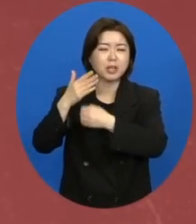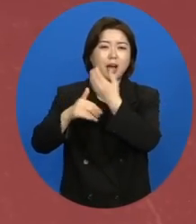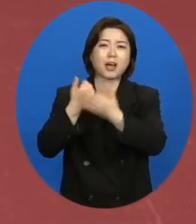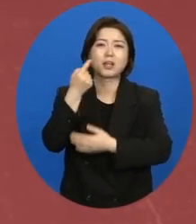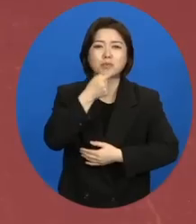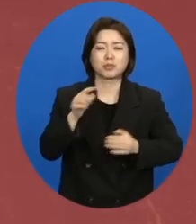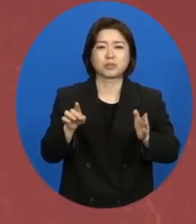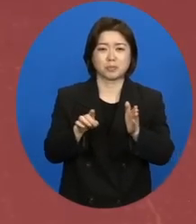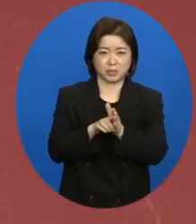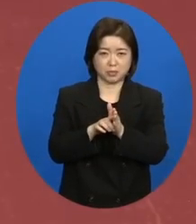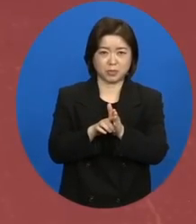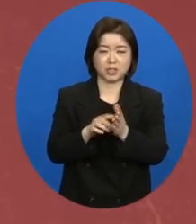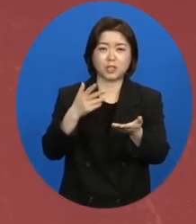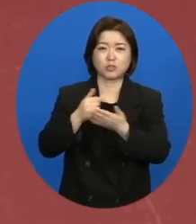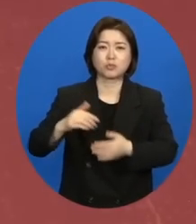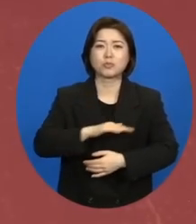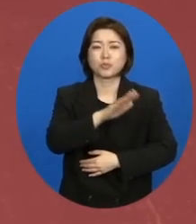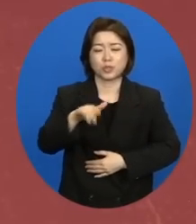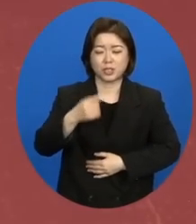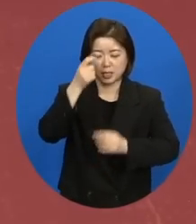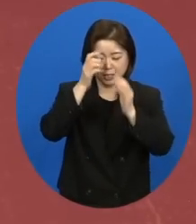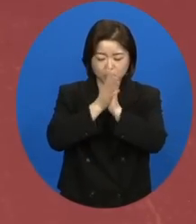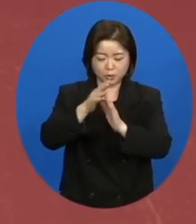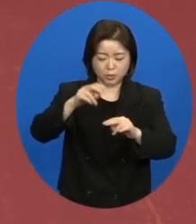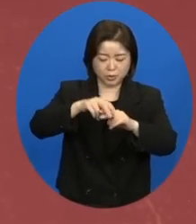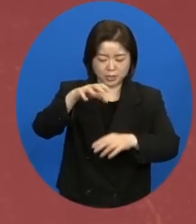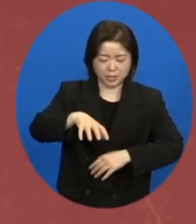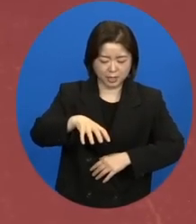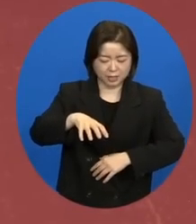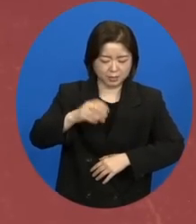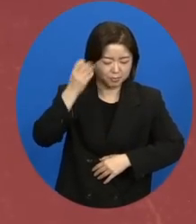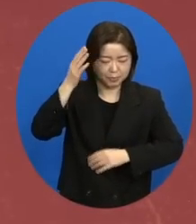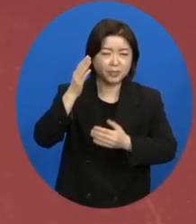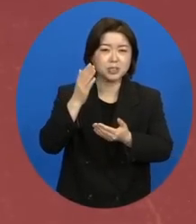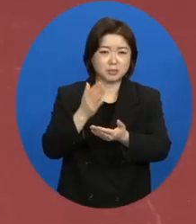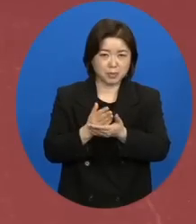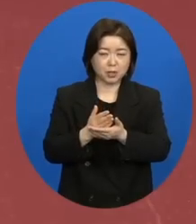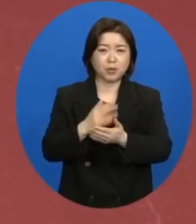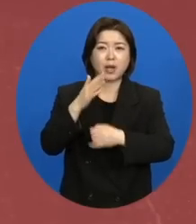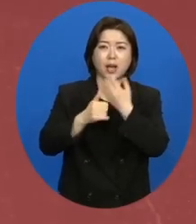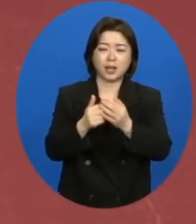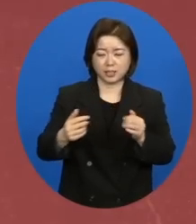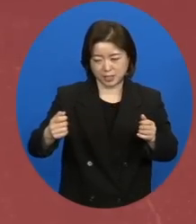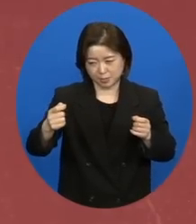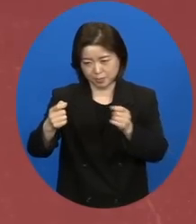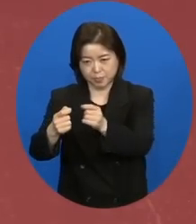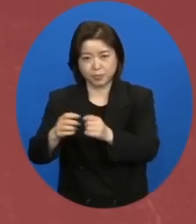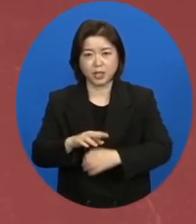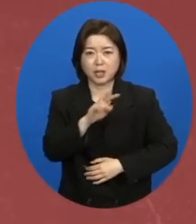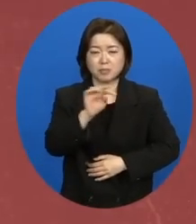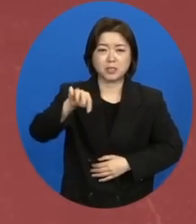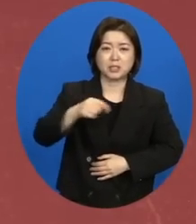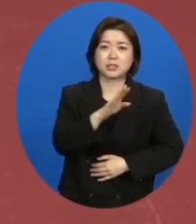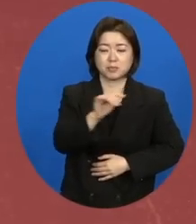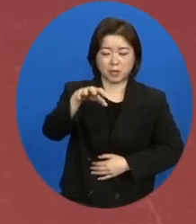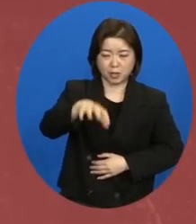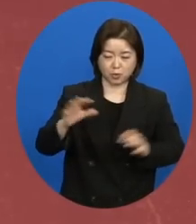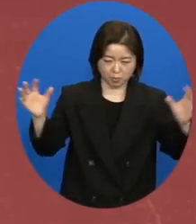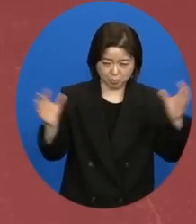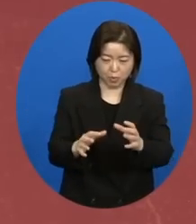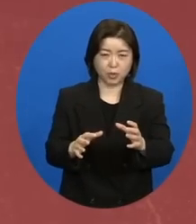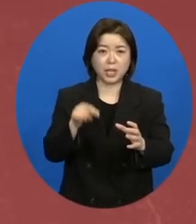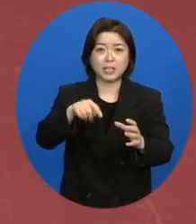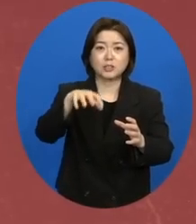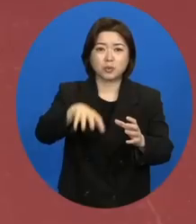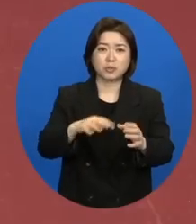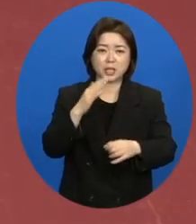믿습니다. 주님, 우리가 기도의 자리를 놓치지 않고 하나님께 나아가겠습니다. 미스바로 모이겠습니다. 그곳에서